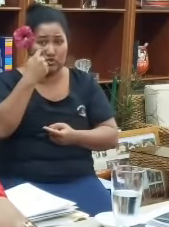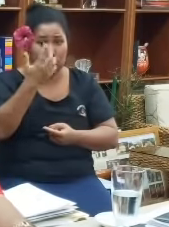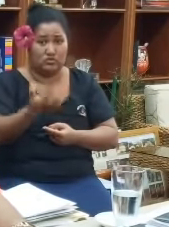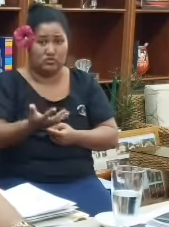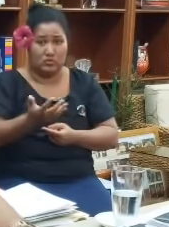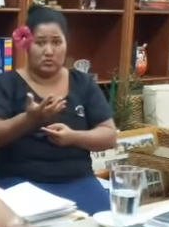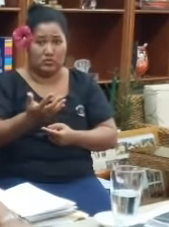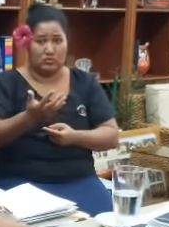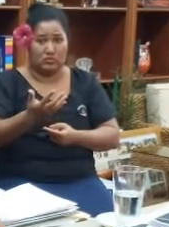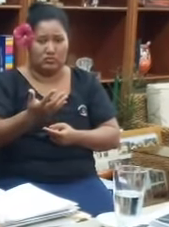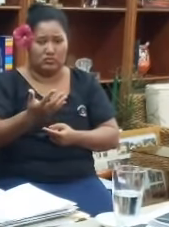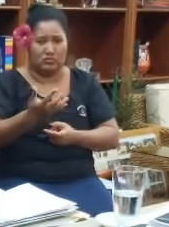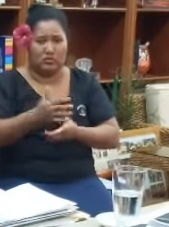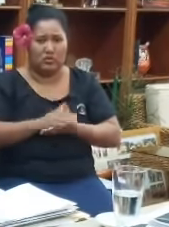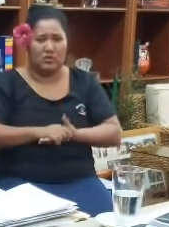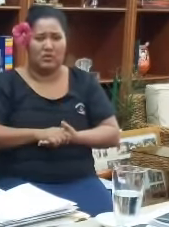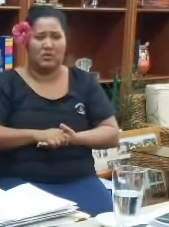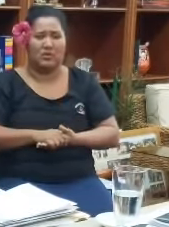es